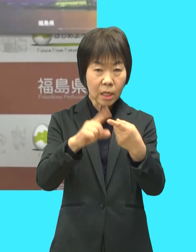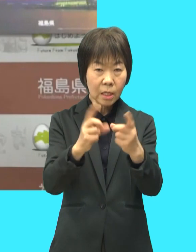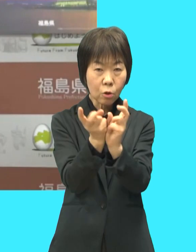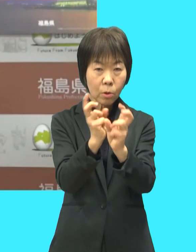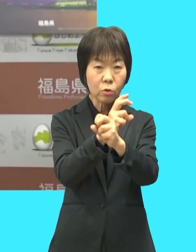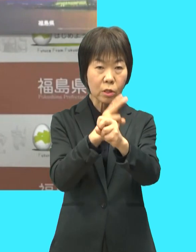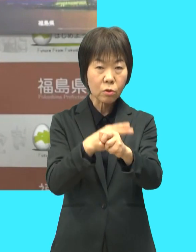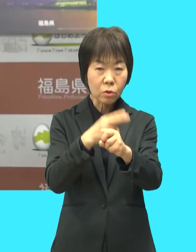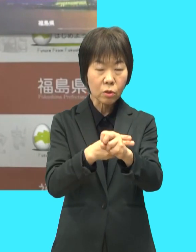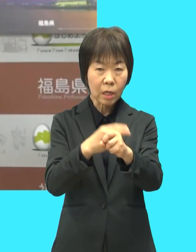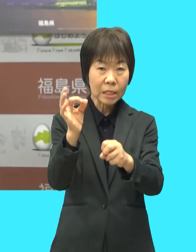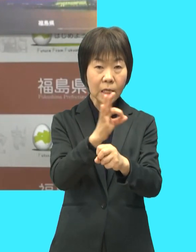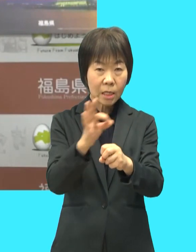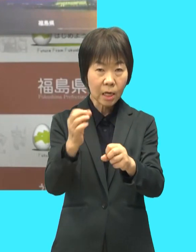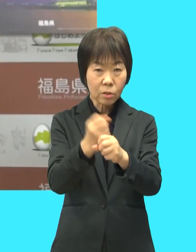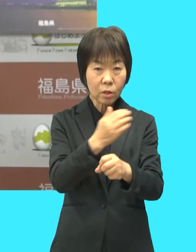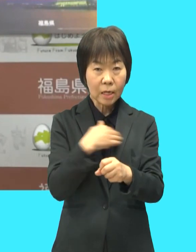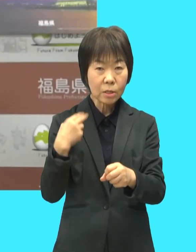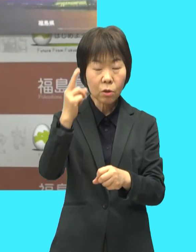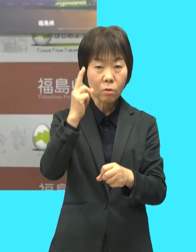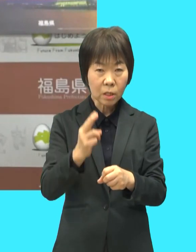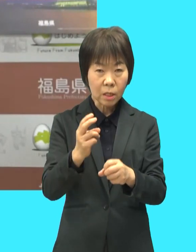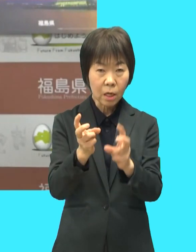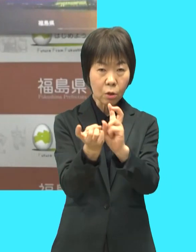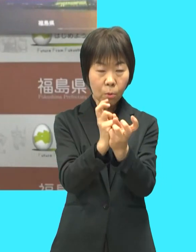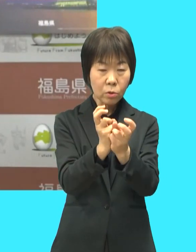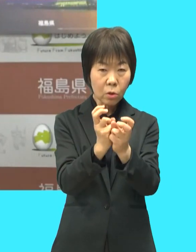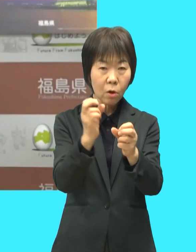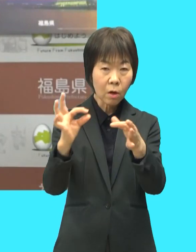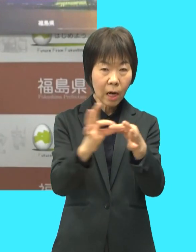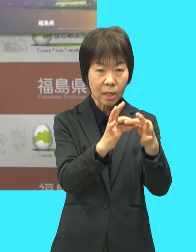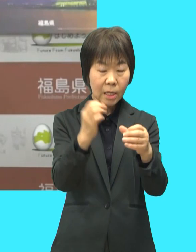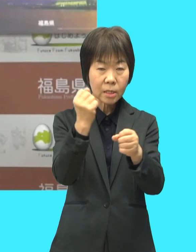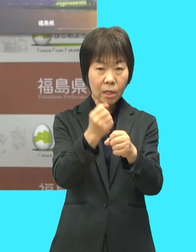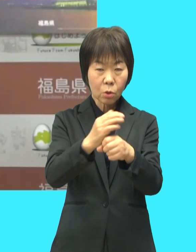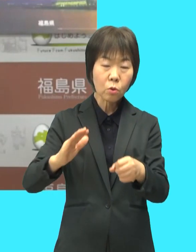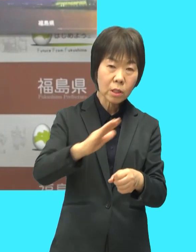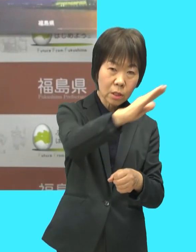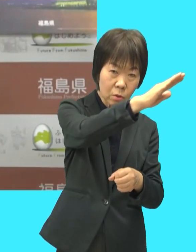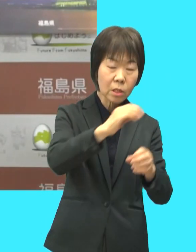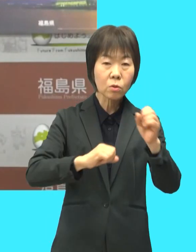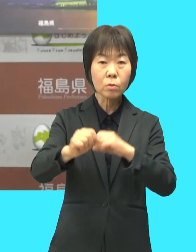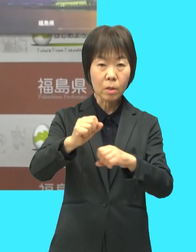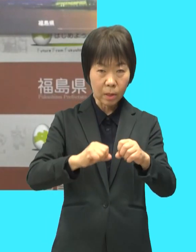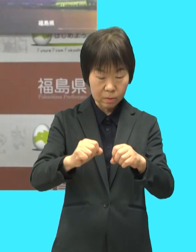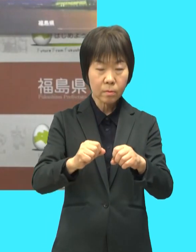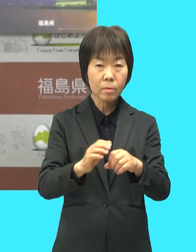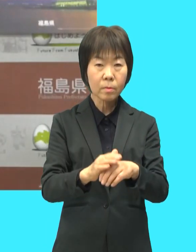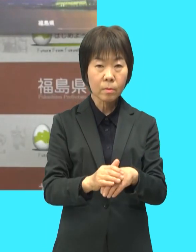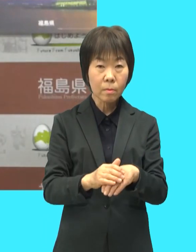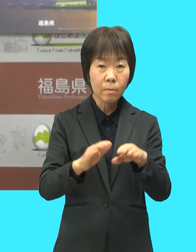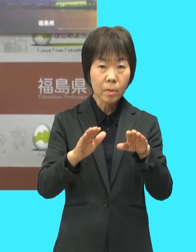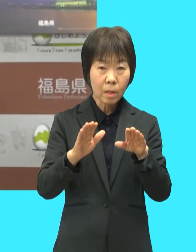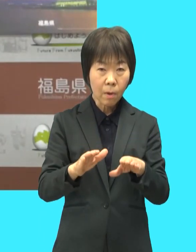や製品が生み出されるよう、ロボット関連産業の振興に取り組んでまいります。また